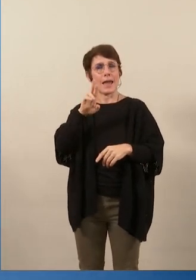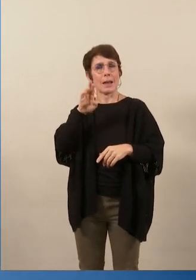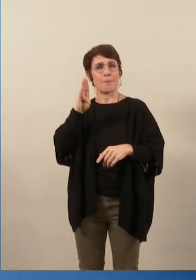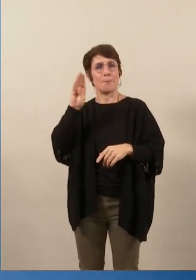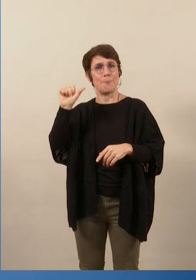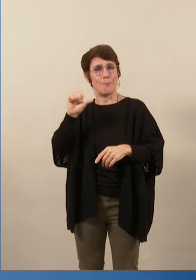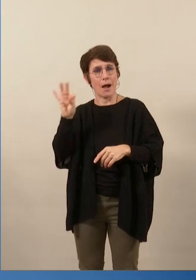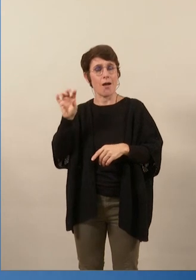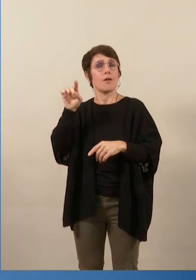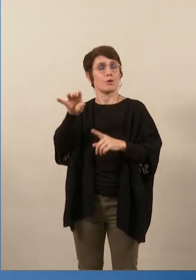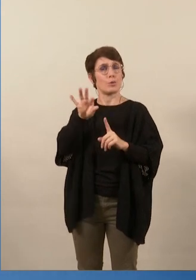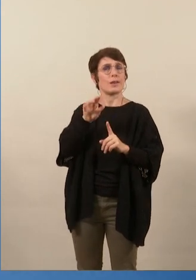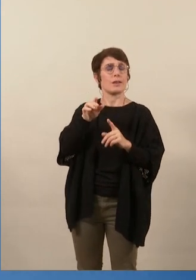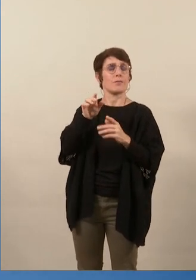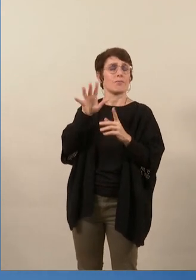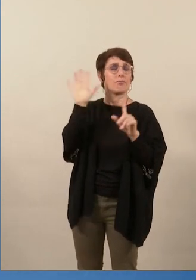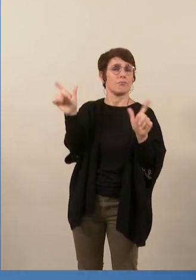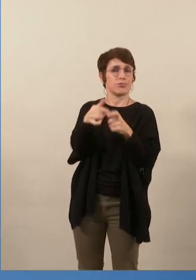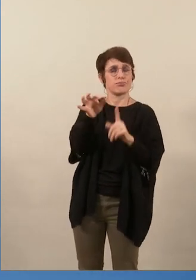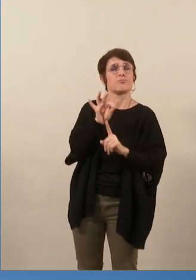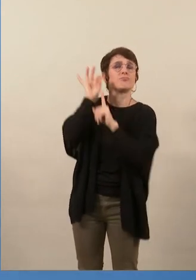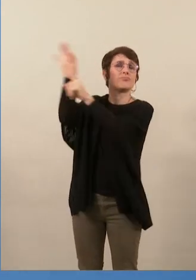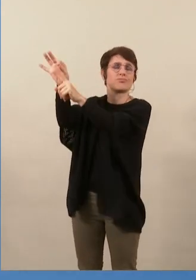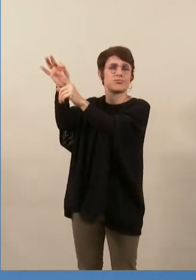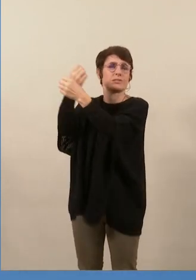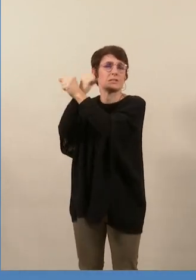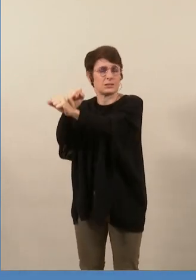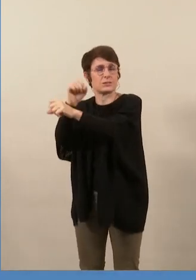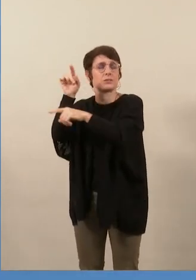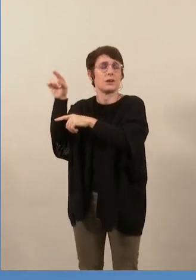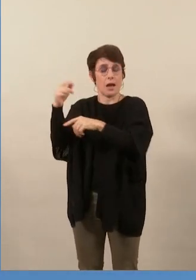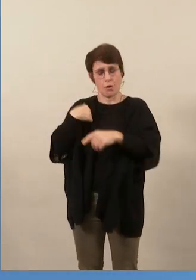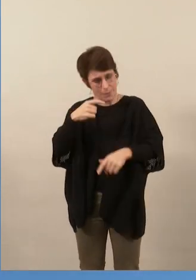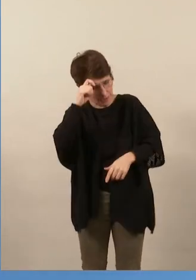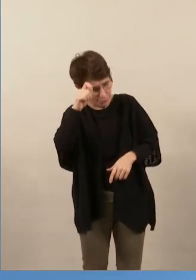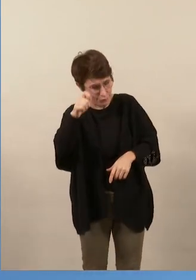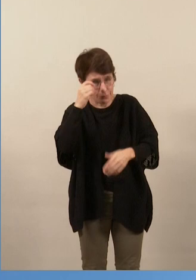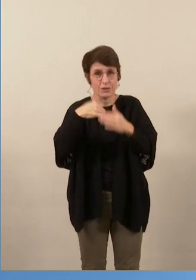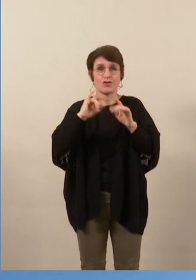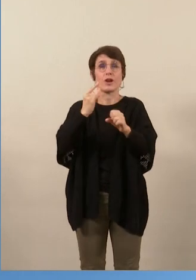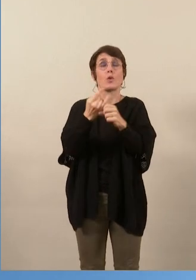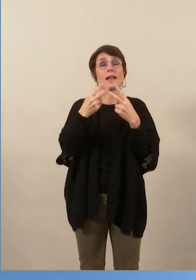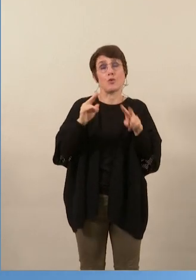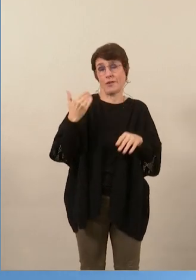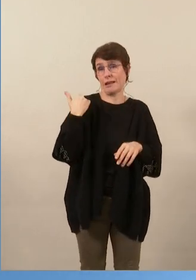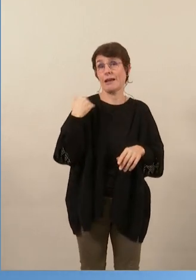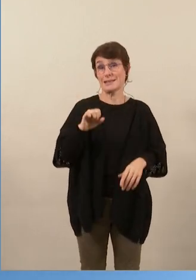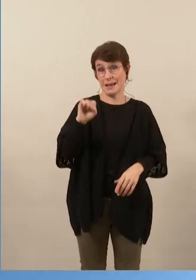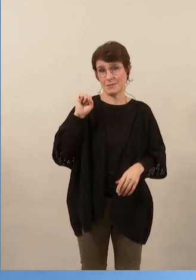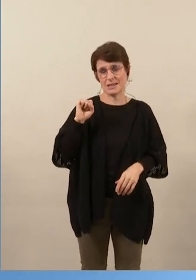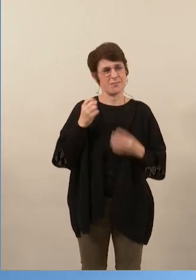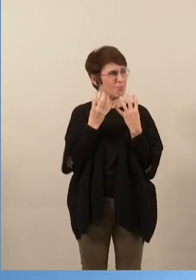11 novembre 43 euh ce samedi dans un hôtel de ville plein à craquer et ce temps de